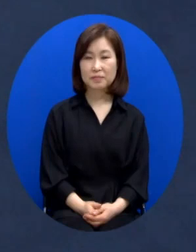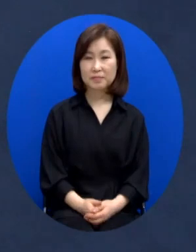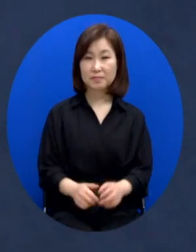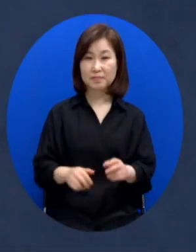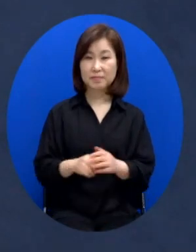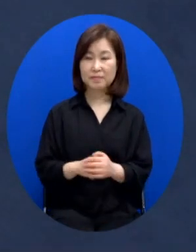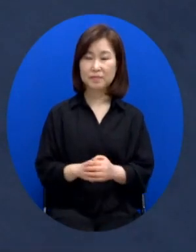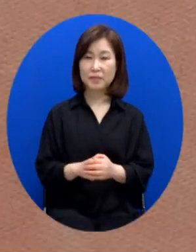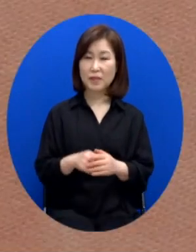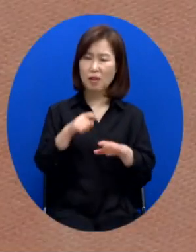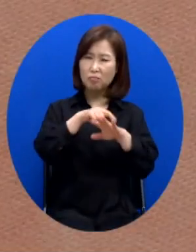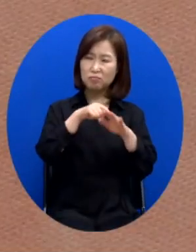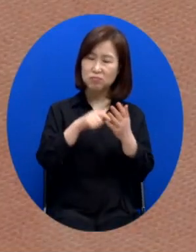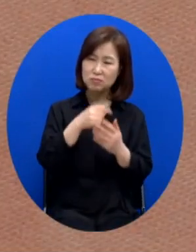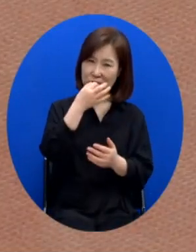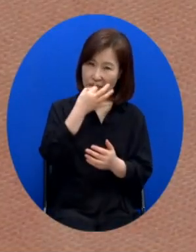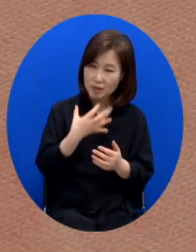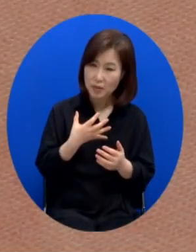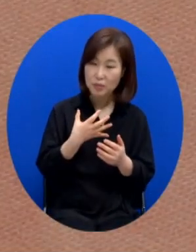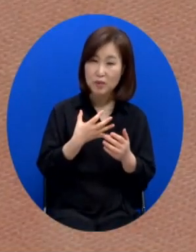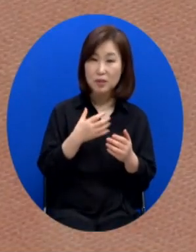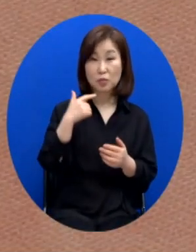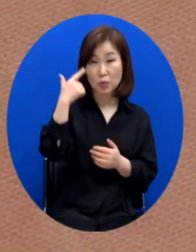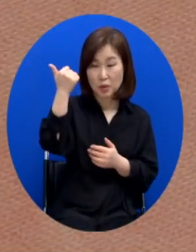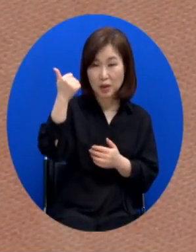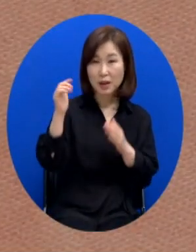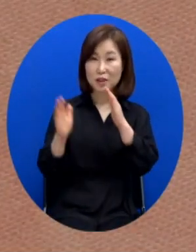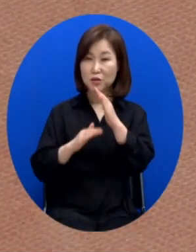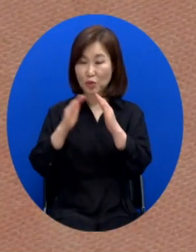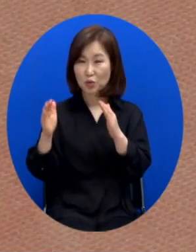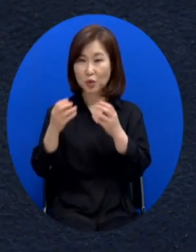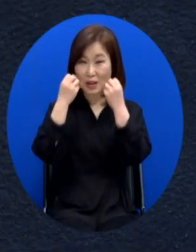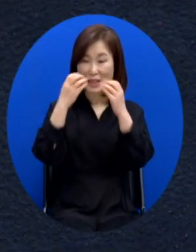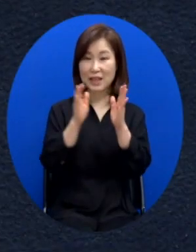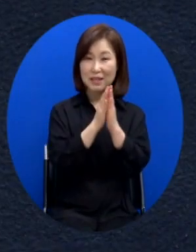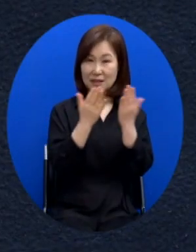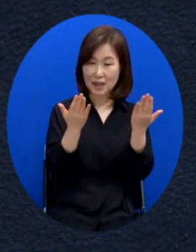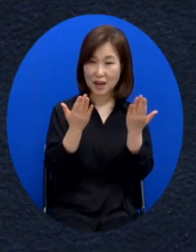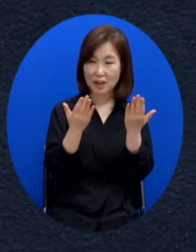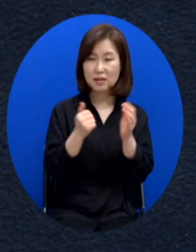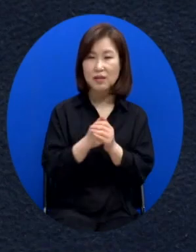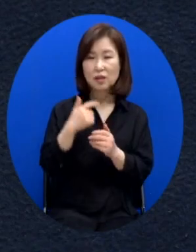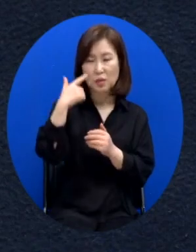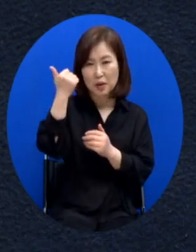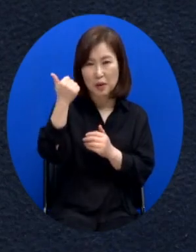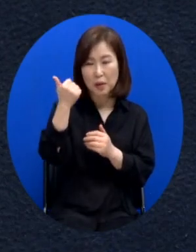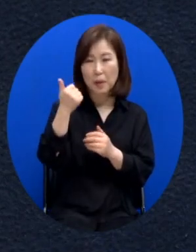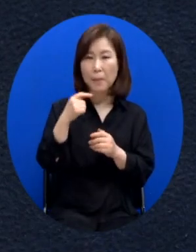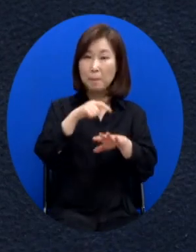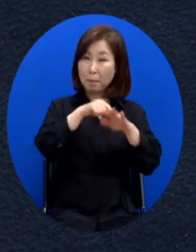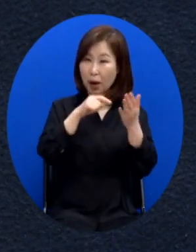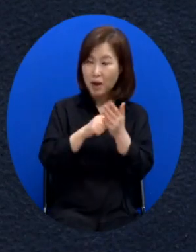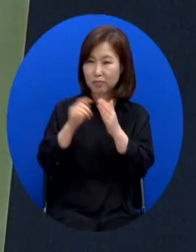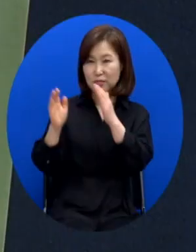마음이 어려운 목회자와 성도를 위한 신간이 나왔습니다. 목회자의 마음, 성도의